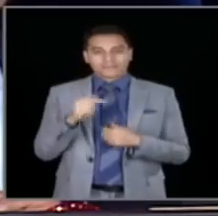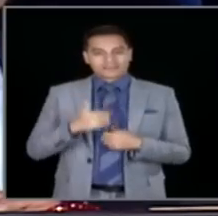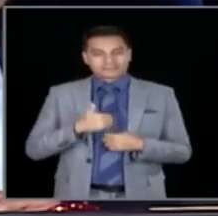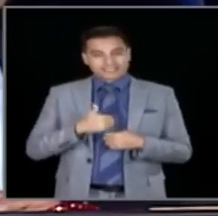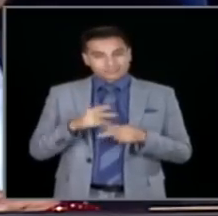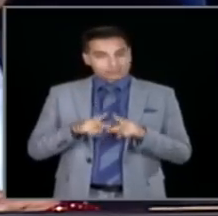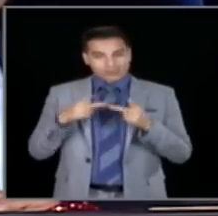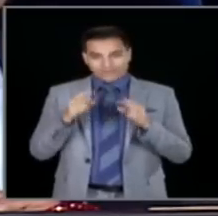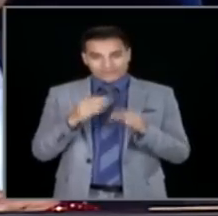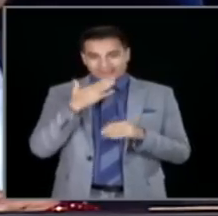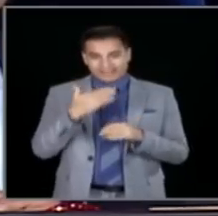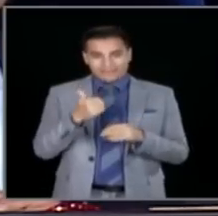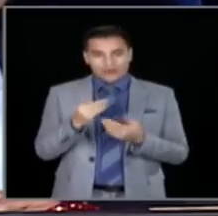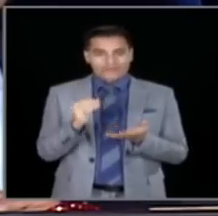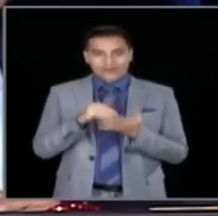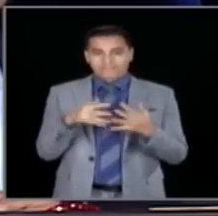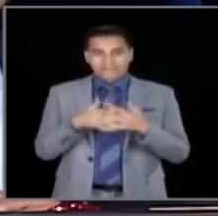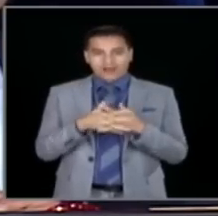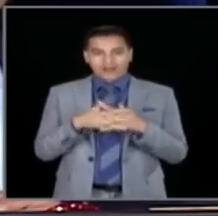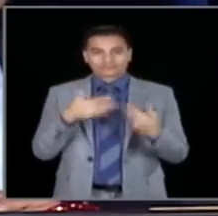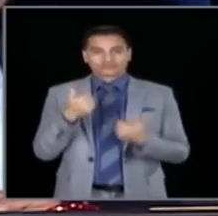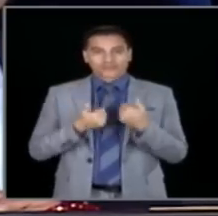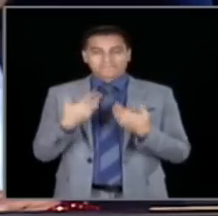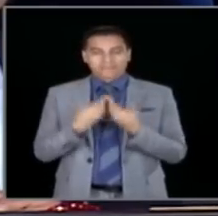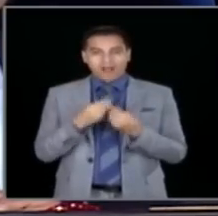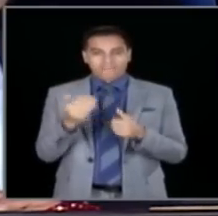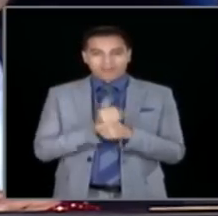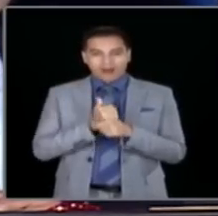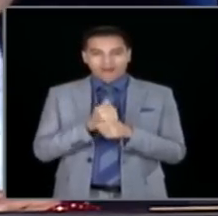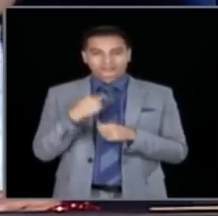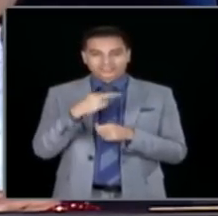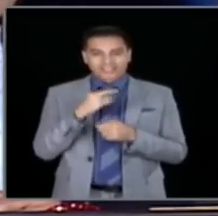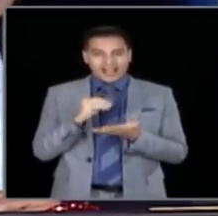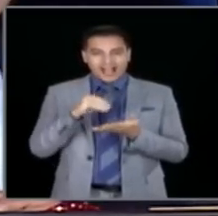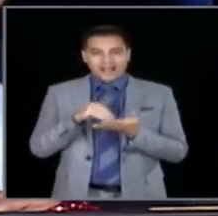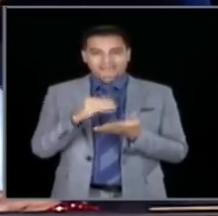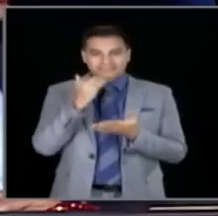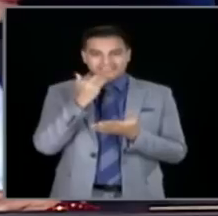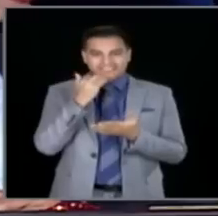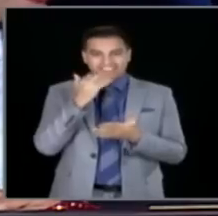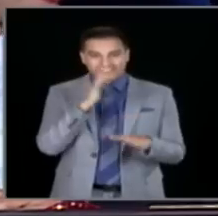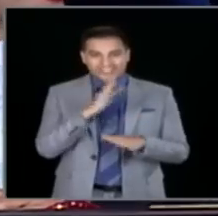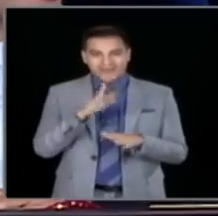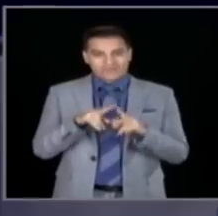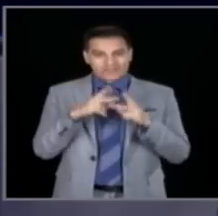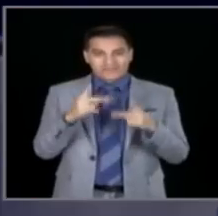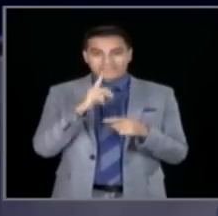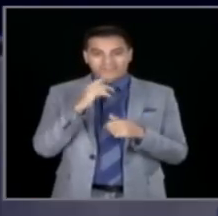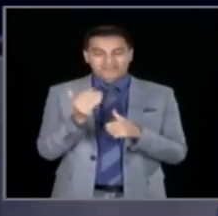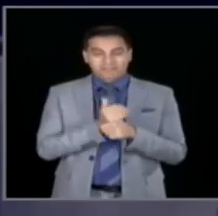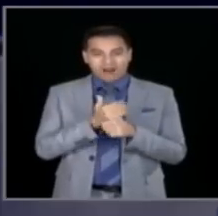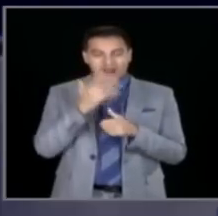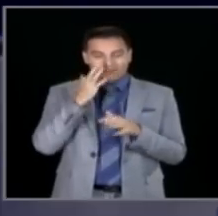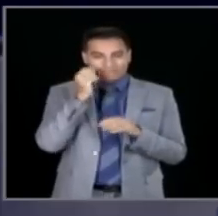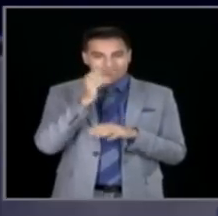احساس مختلف طبعا وجميل ان انت تدخل مع مراتك في مسابقه كده لاول مره انا وهي نشارك بحاجه زي كده، حاجه مختلفه. بس مراتك مخضوضه